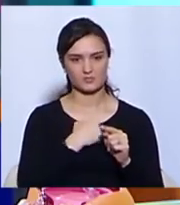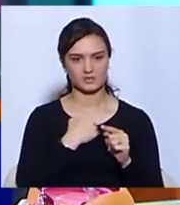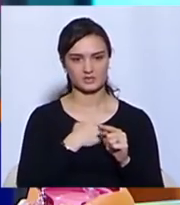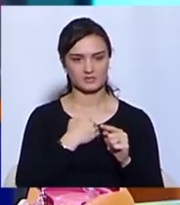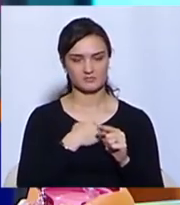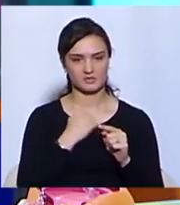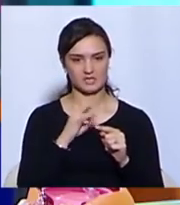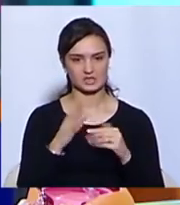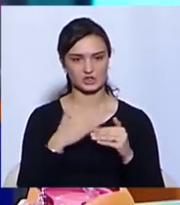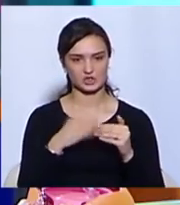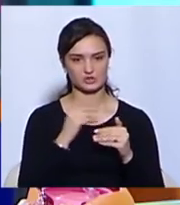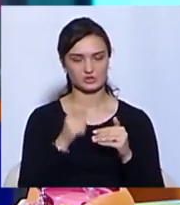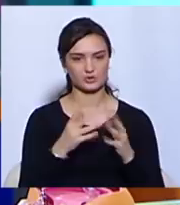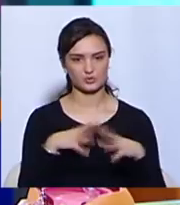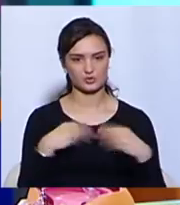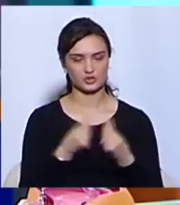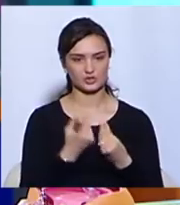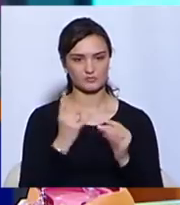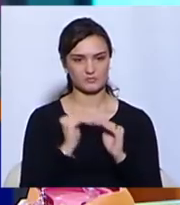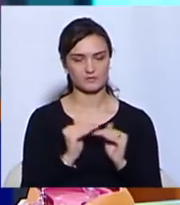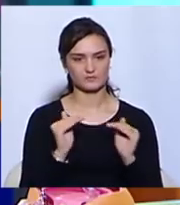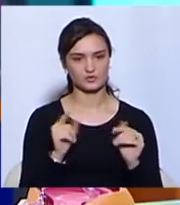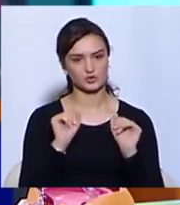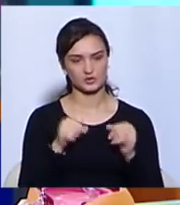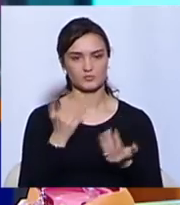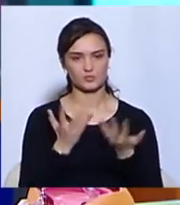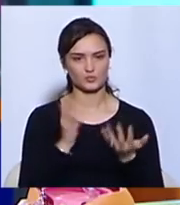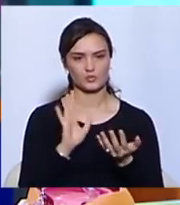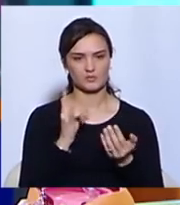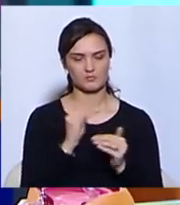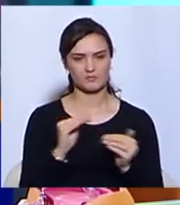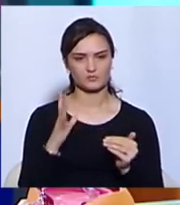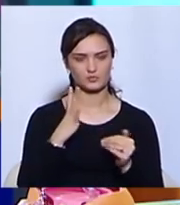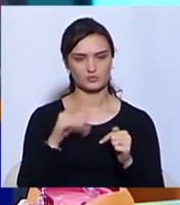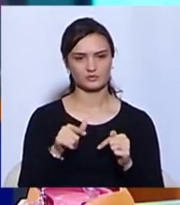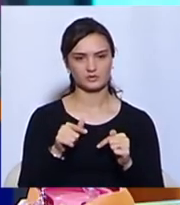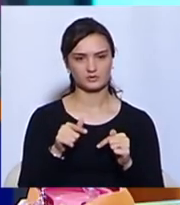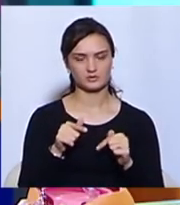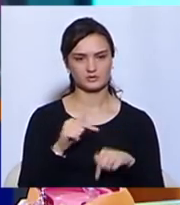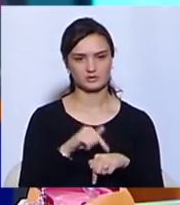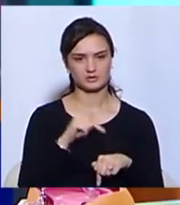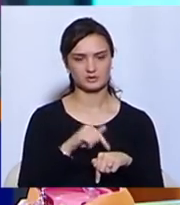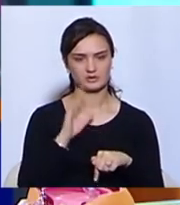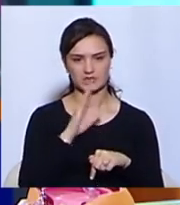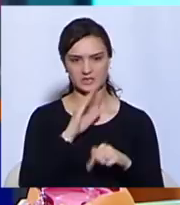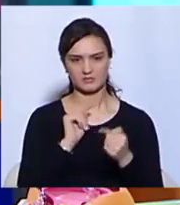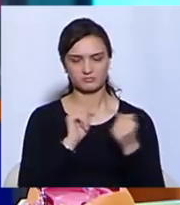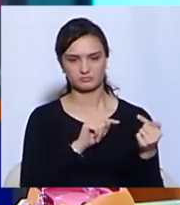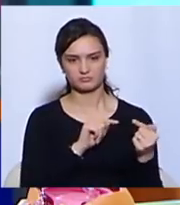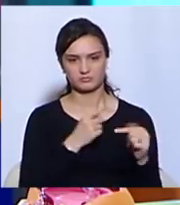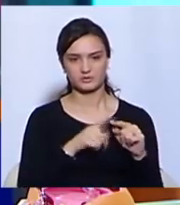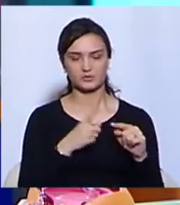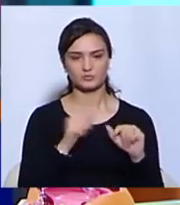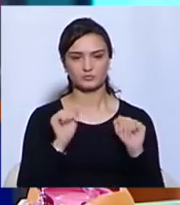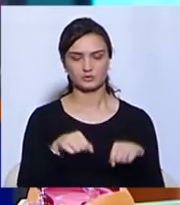უბრაზდება ან ჯის ოჯახში ბავშვს, შეიძლება თუ არა ბავშვს გაუჩნდეს აგრესია დედის მიმართ.